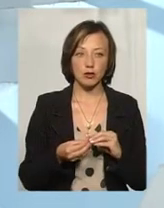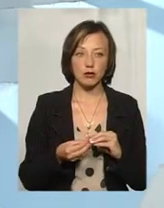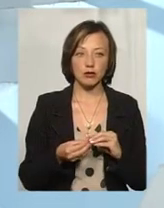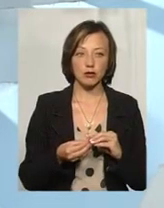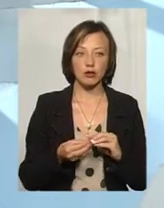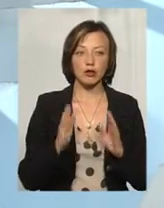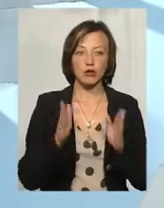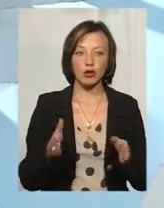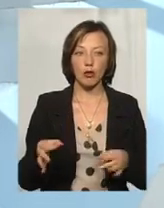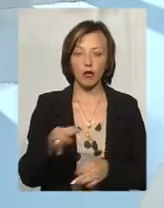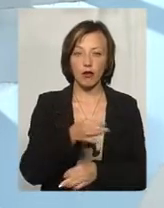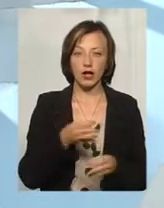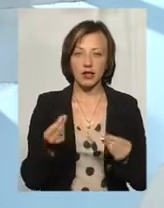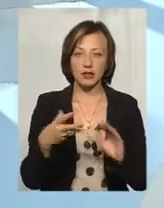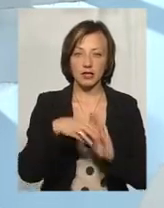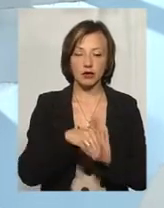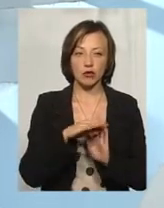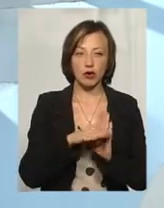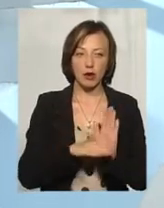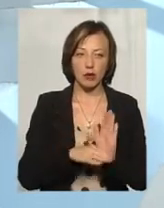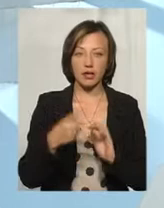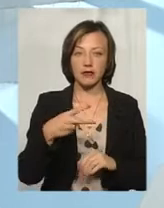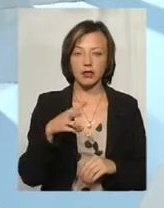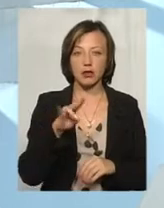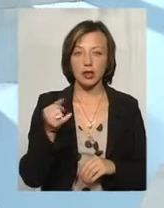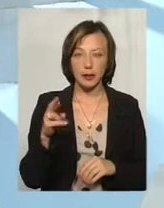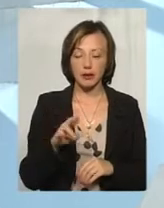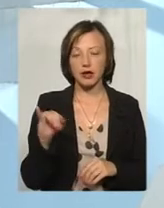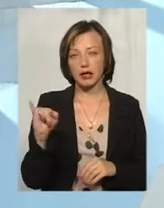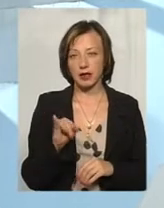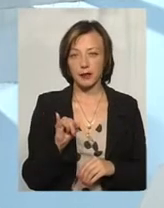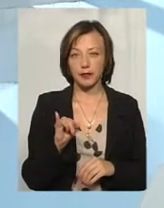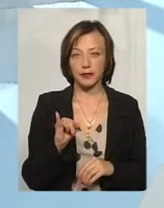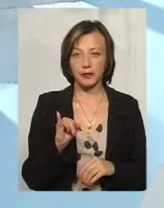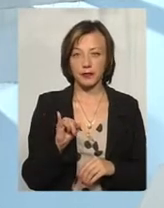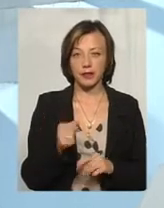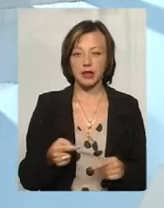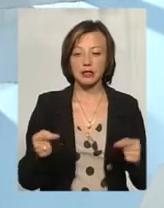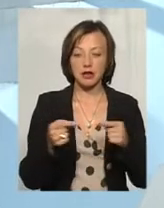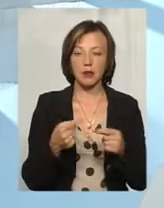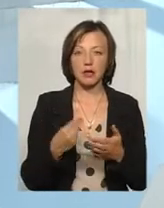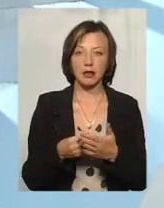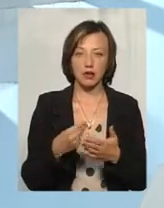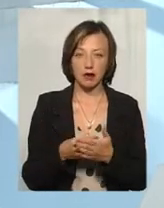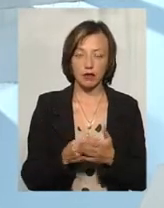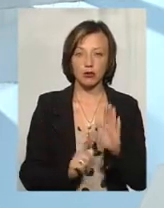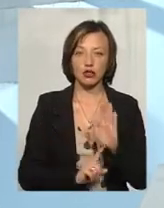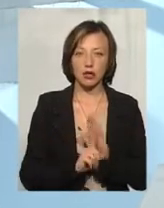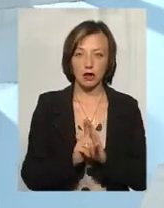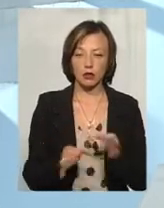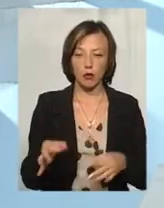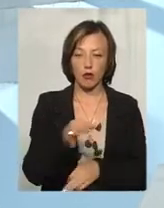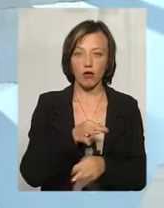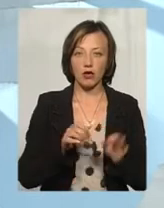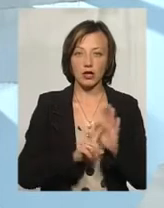як підсумок буде обговорення інвестиційної програми 20 липня і саме тарифу починається обговорення